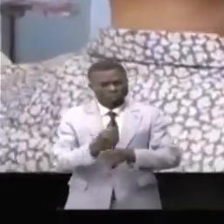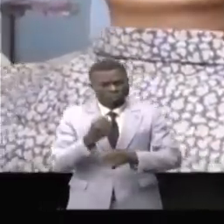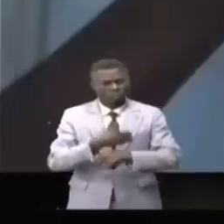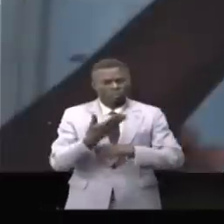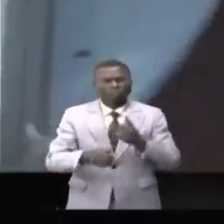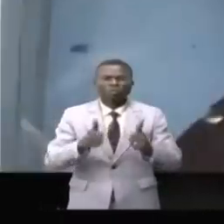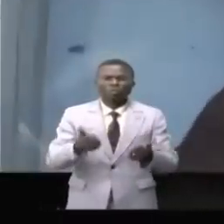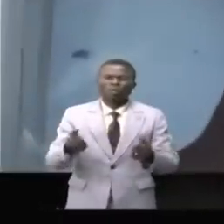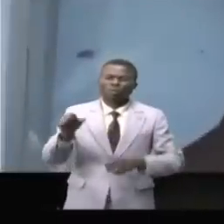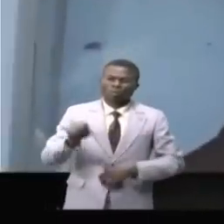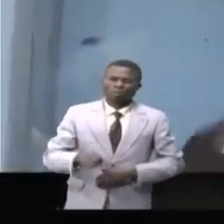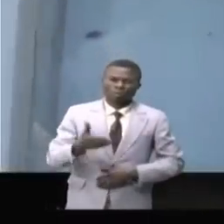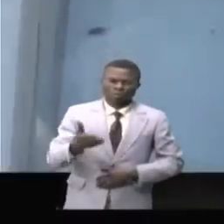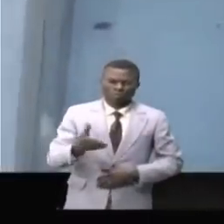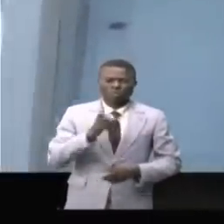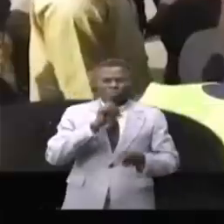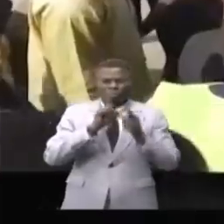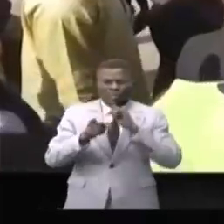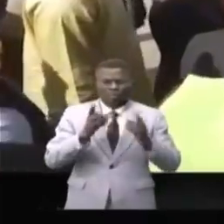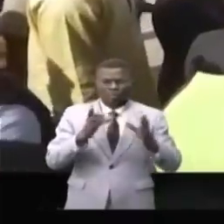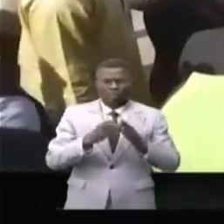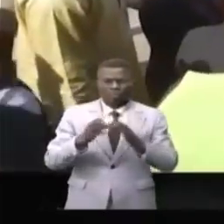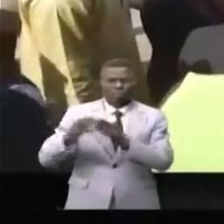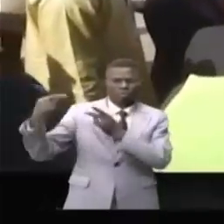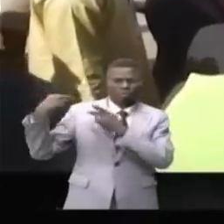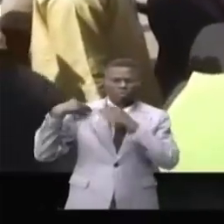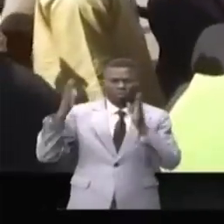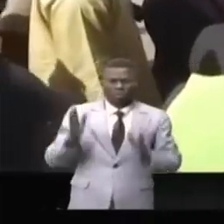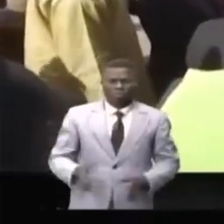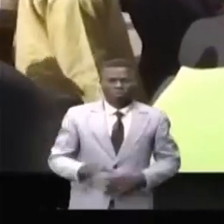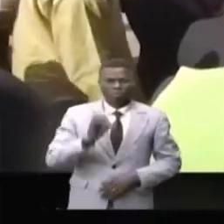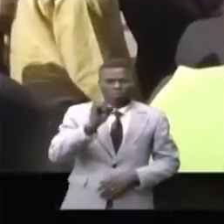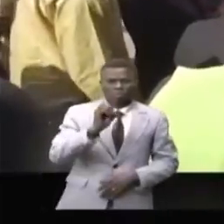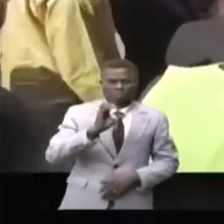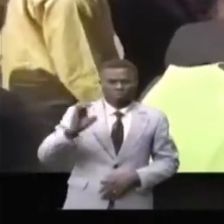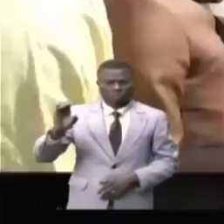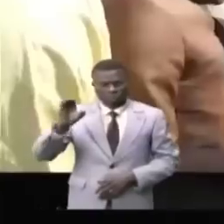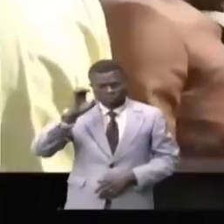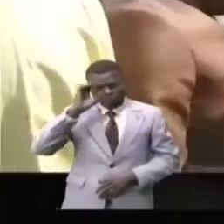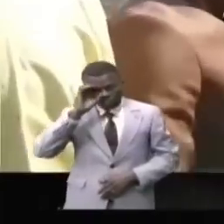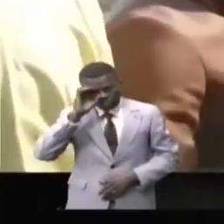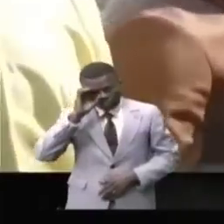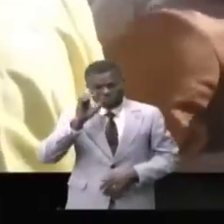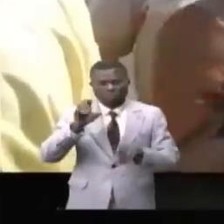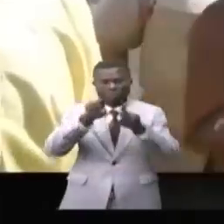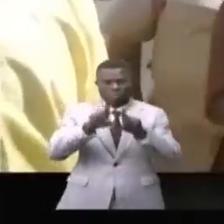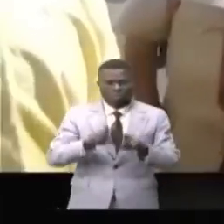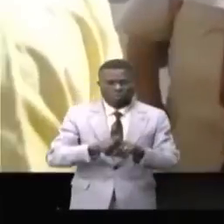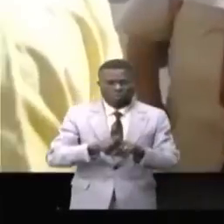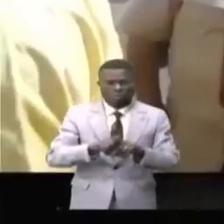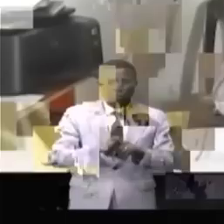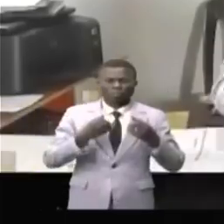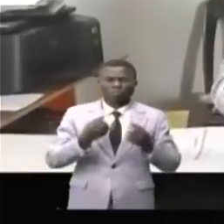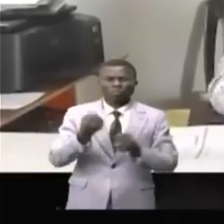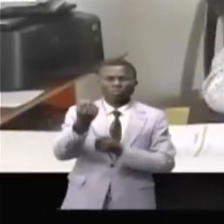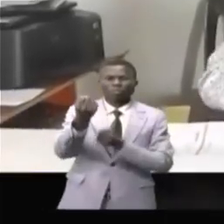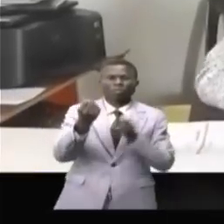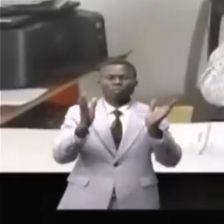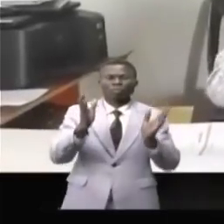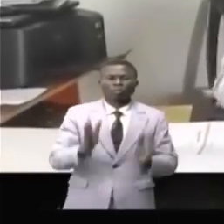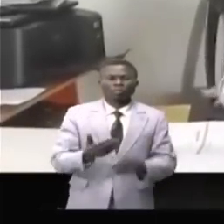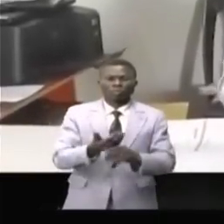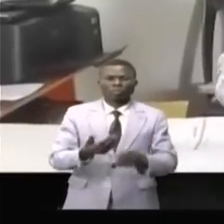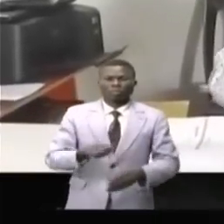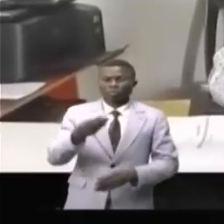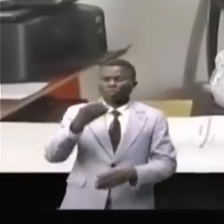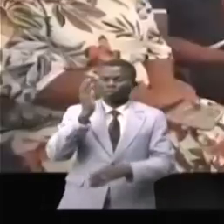L'autorité provinciale aura aussi à échanger avec les responsables de l'OCC, de la DGDA et les représentants des transporteurs avant de donner